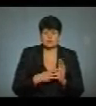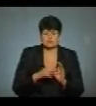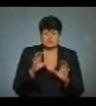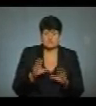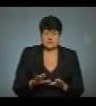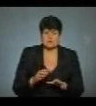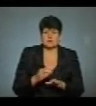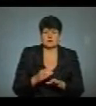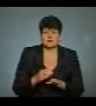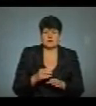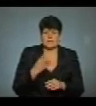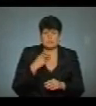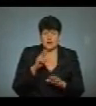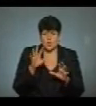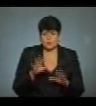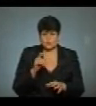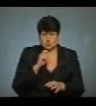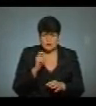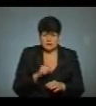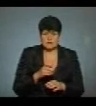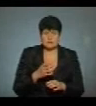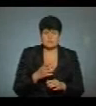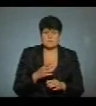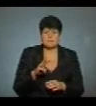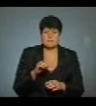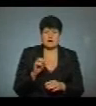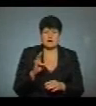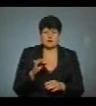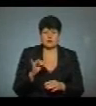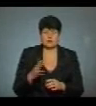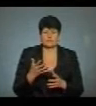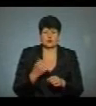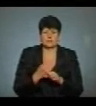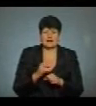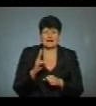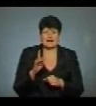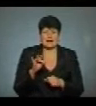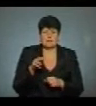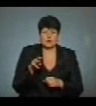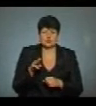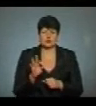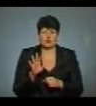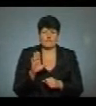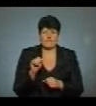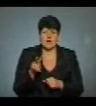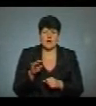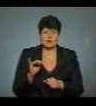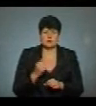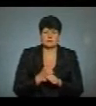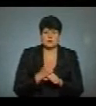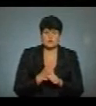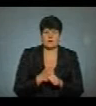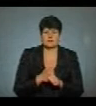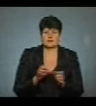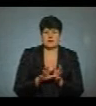1 Кримінального кодексу України. Нагадаю, майнінгову ферму з видобування криптовалюти, яка працювала на електроенергії